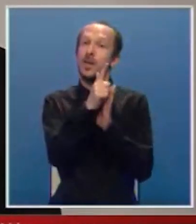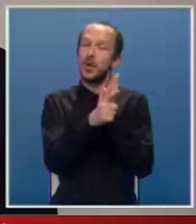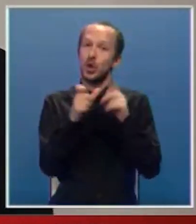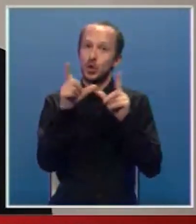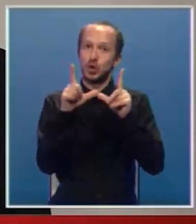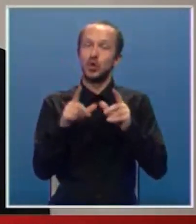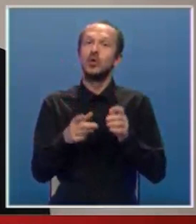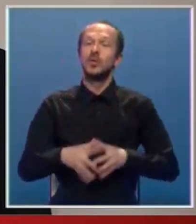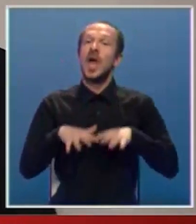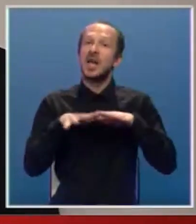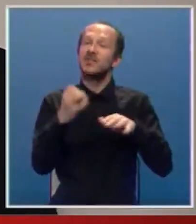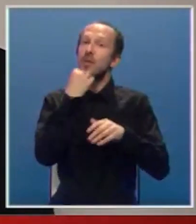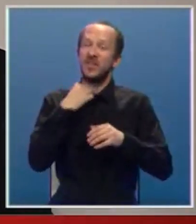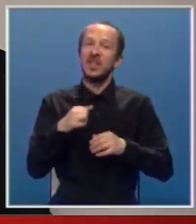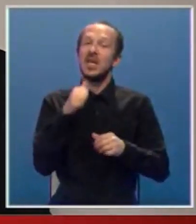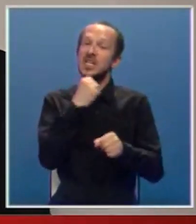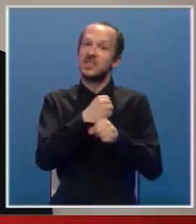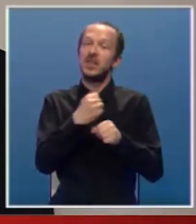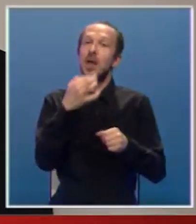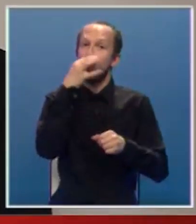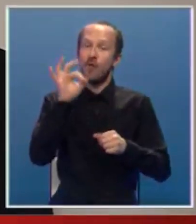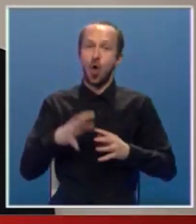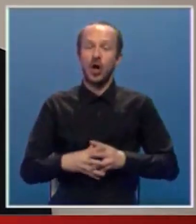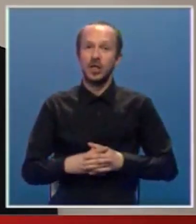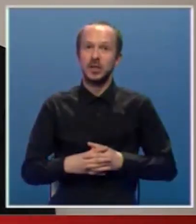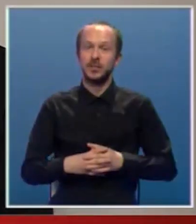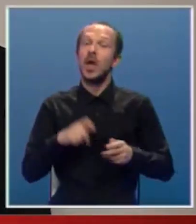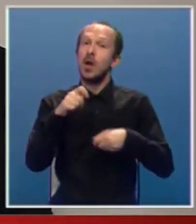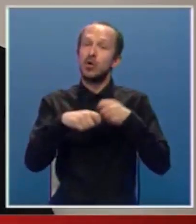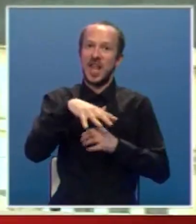su dakle, razvoj privrede i stvaranje povoljnog poslovnog okruženja.